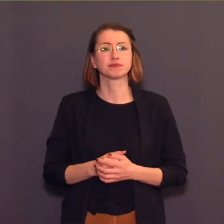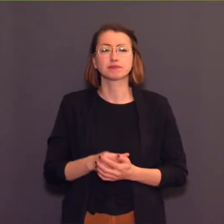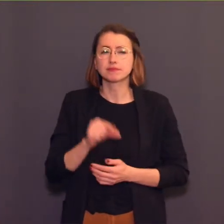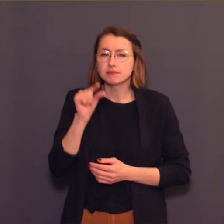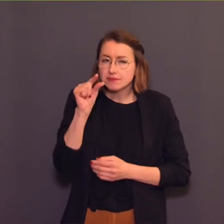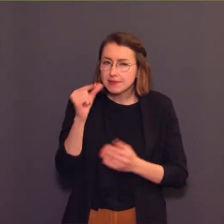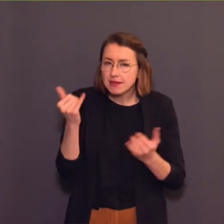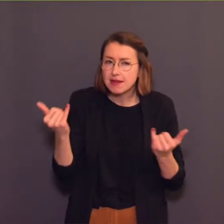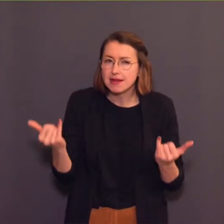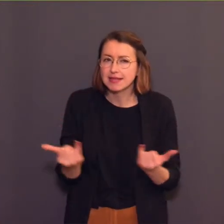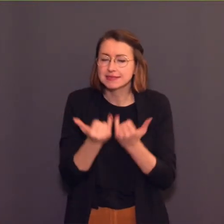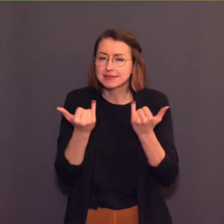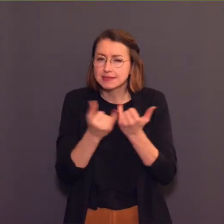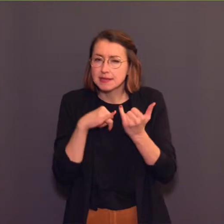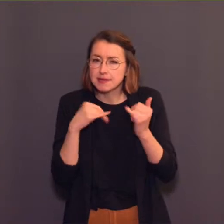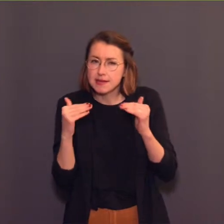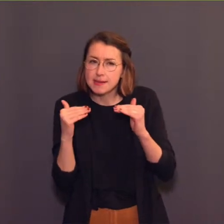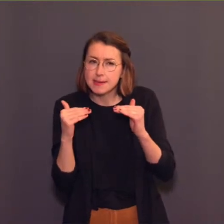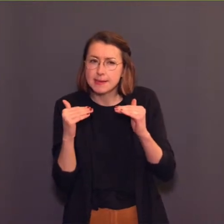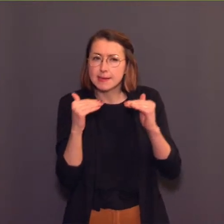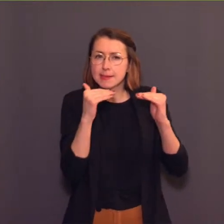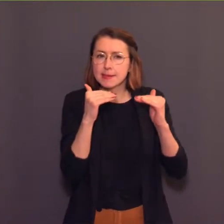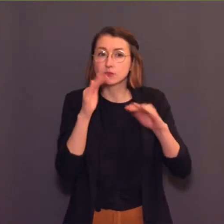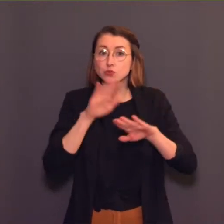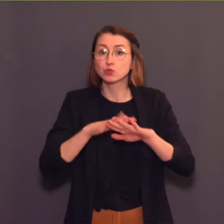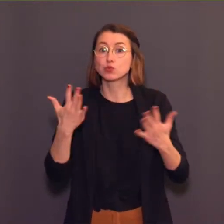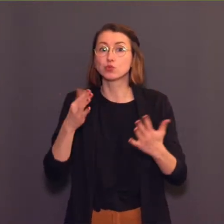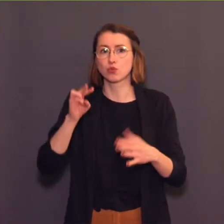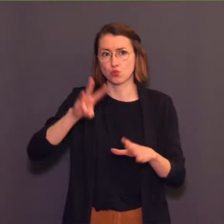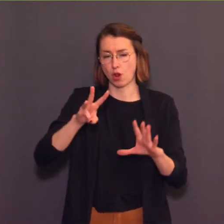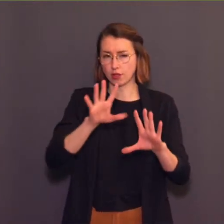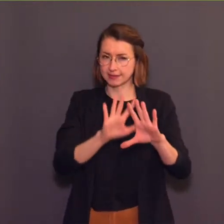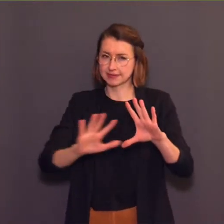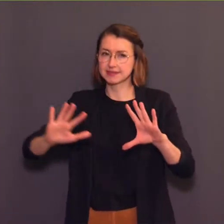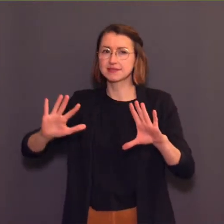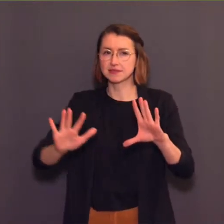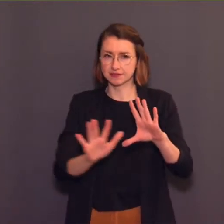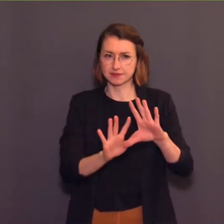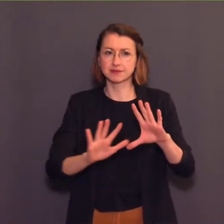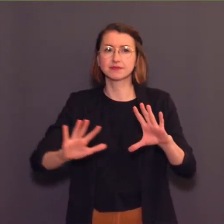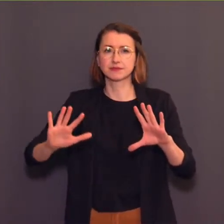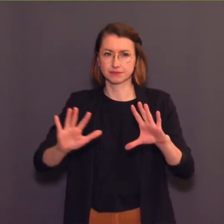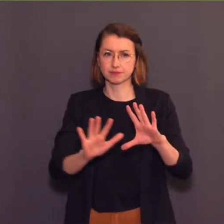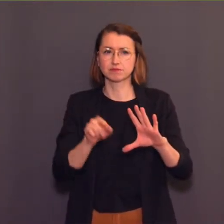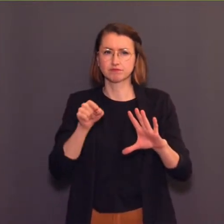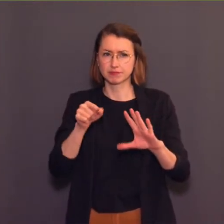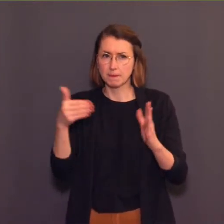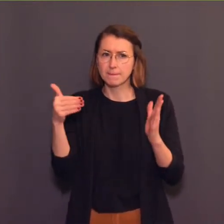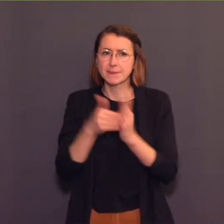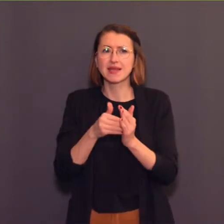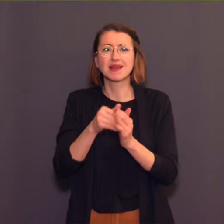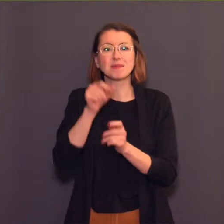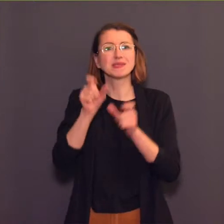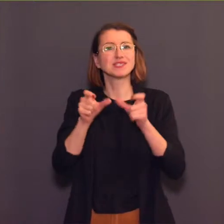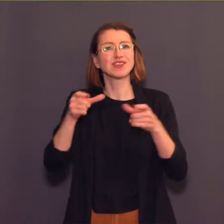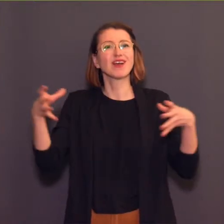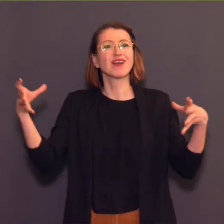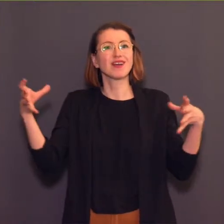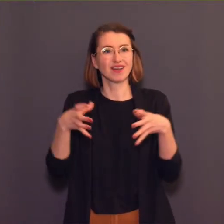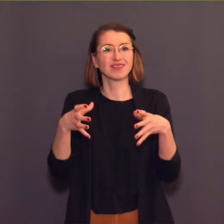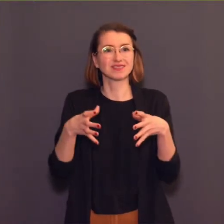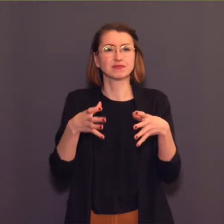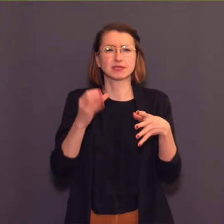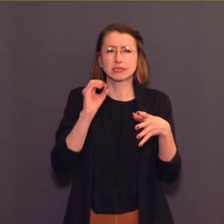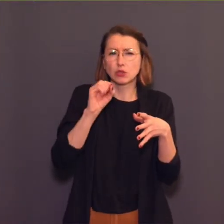nombre d'infections en Wallonie, qui passe pour les nombres d'infections par 1000 résidents de 0,7 à